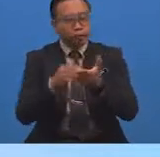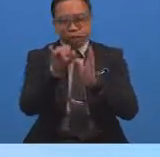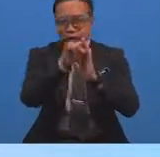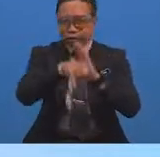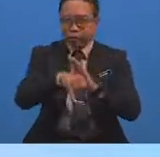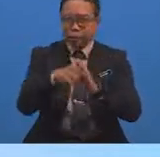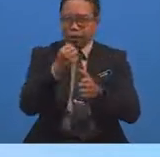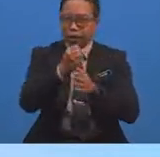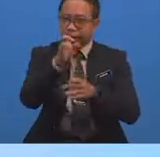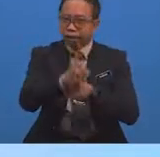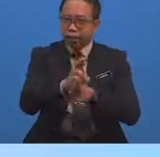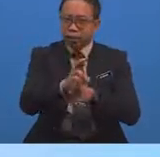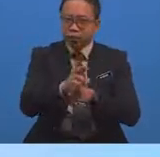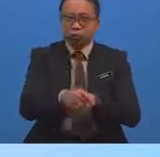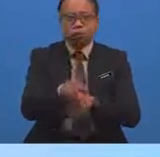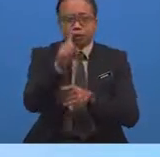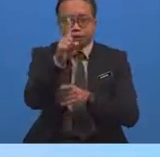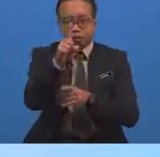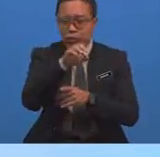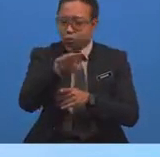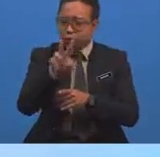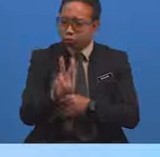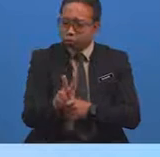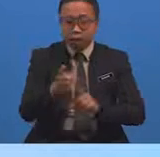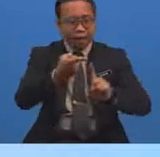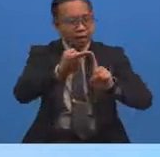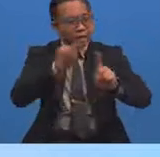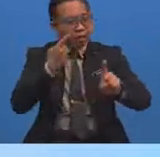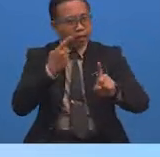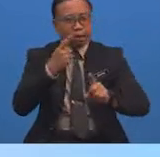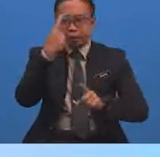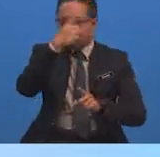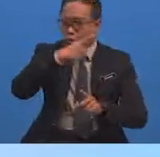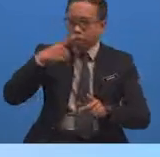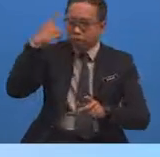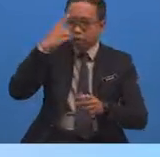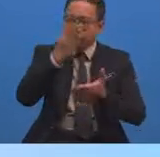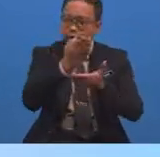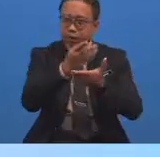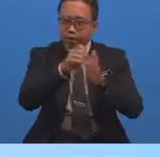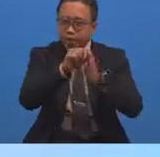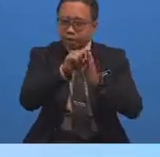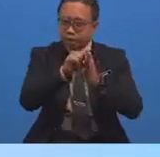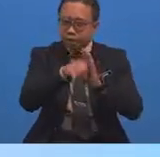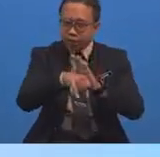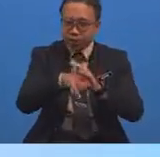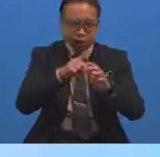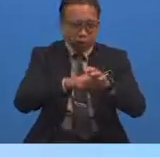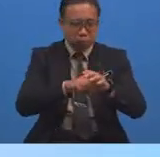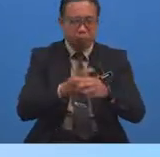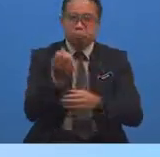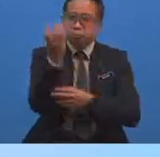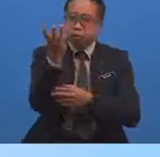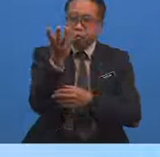atau 1/2 daripadamu kecap Berapa menitkah